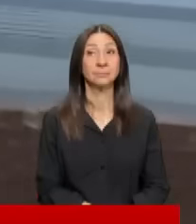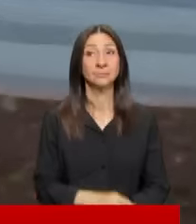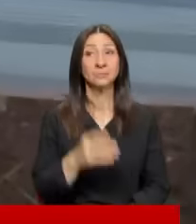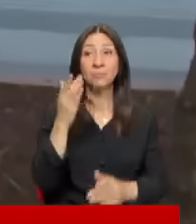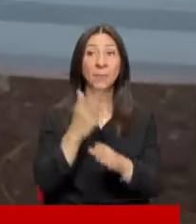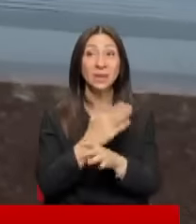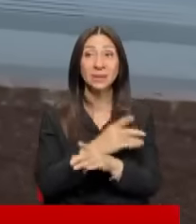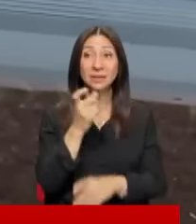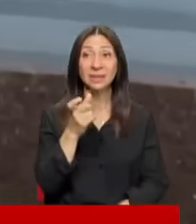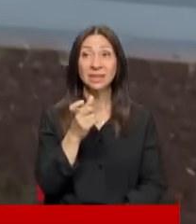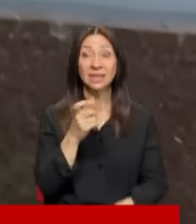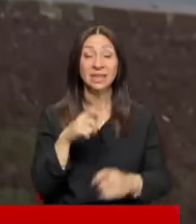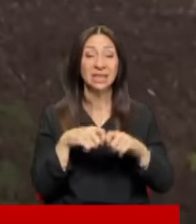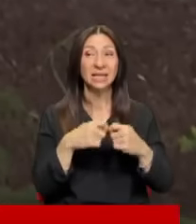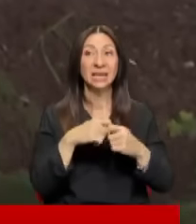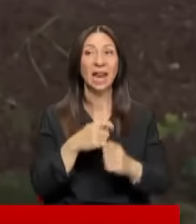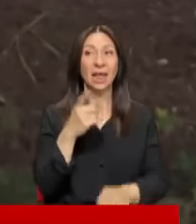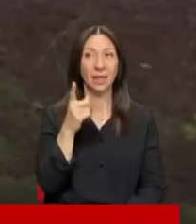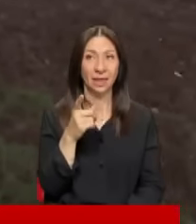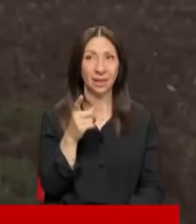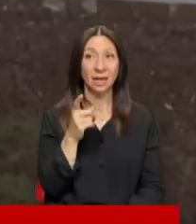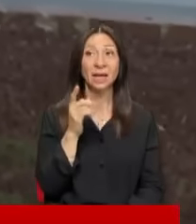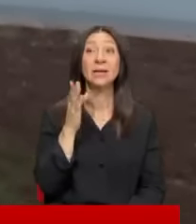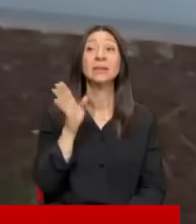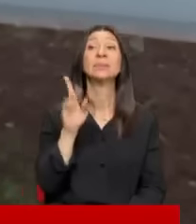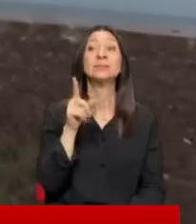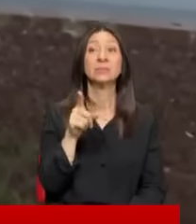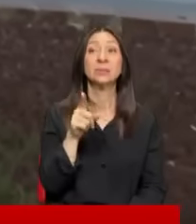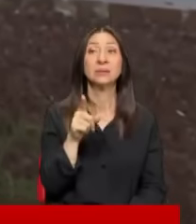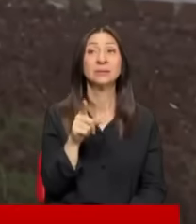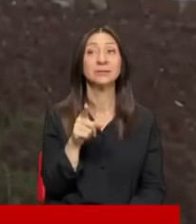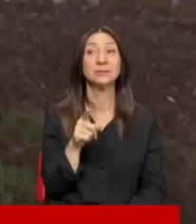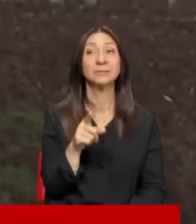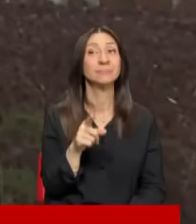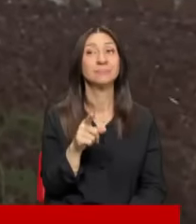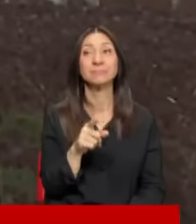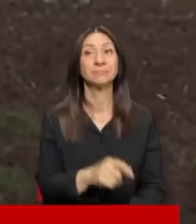Memleket neresi? Kırıkkaleliyim. Gitmediniz mi memlekete?